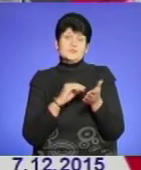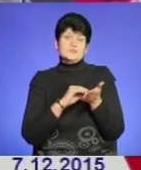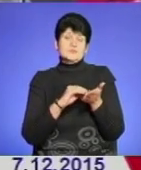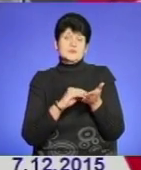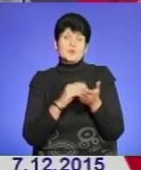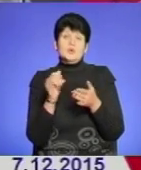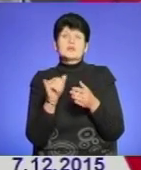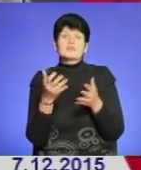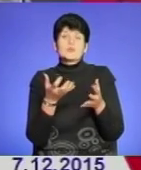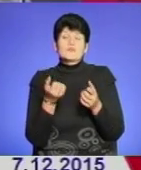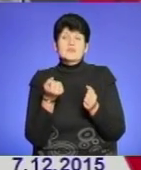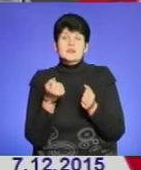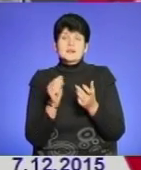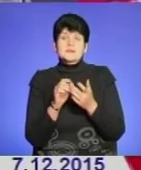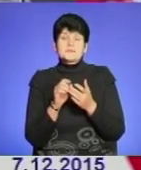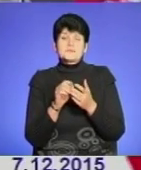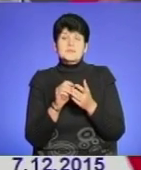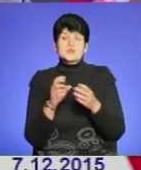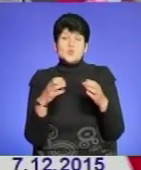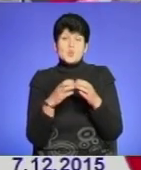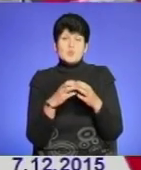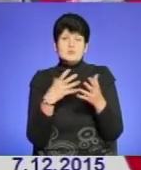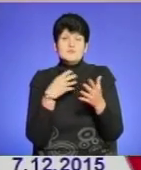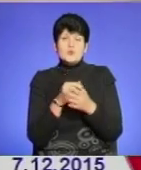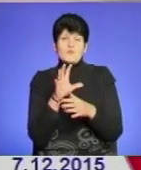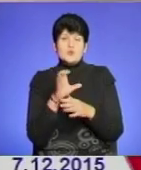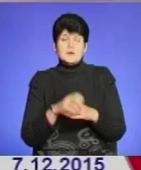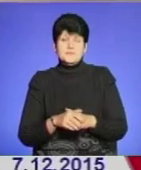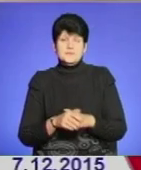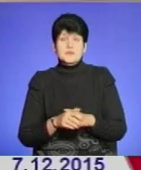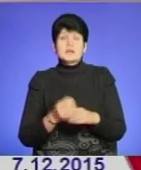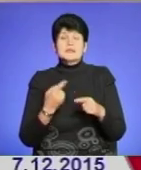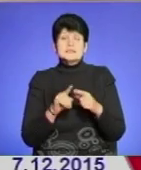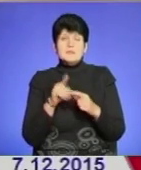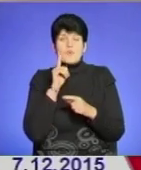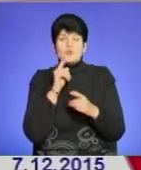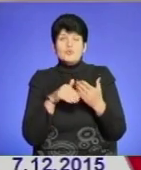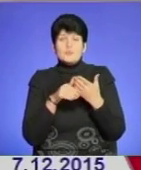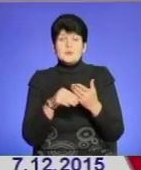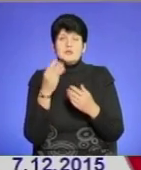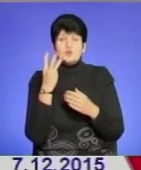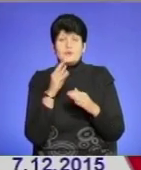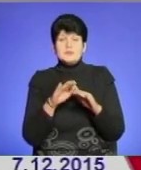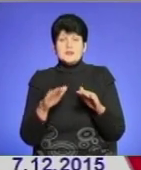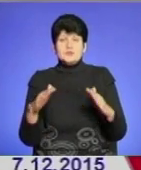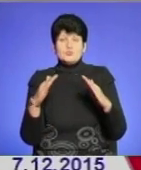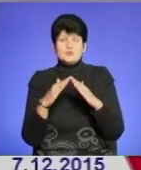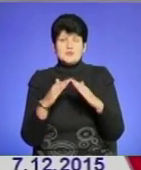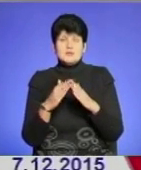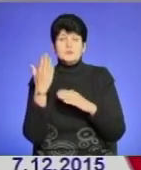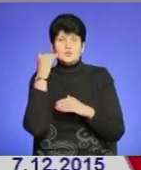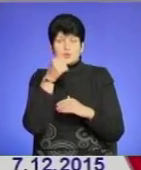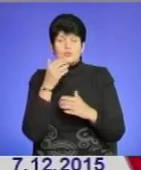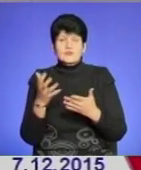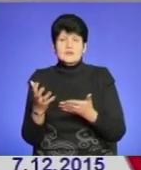можуть завантажити з сайту або з групи свої фотографії. У такий спосіб молодь допомогла уже трьом дитячим будинкам. Торік вдалося